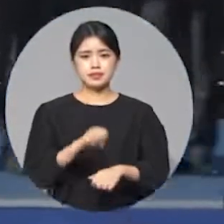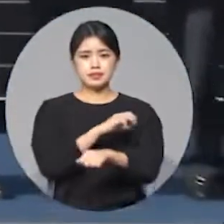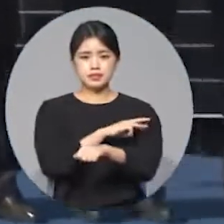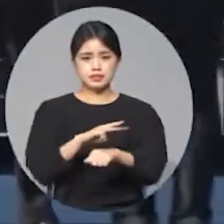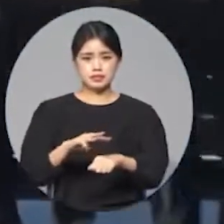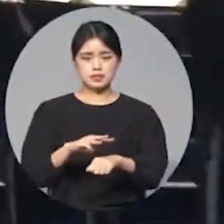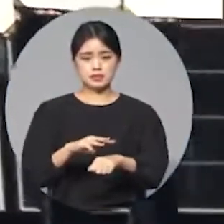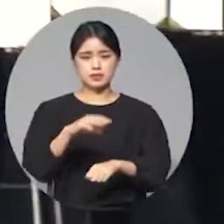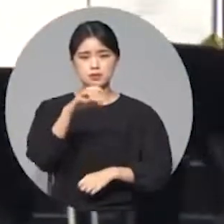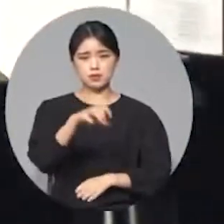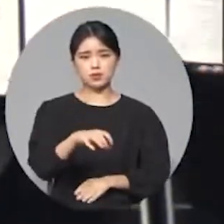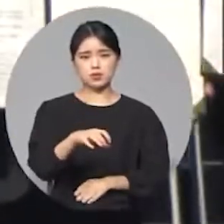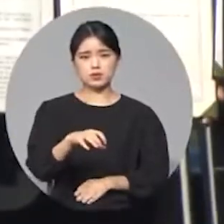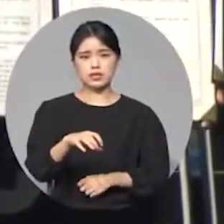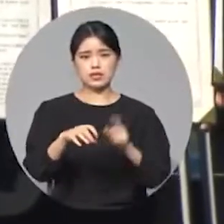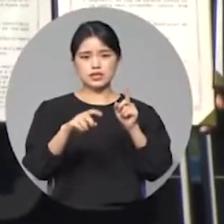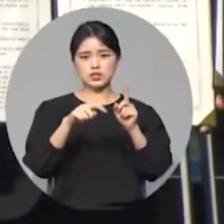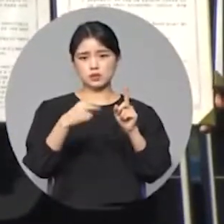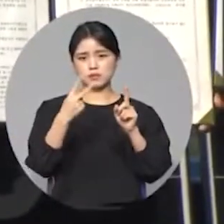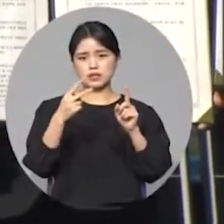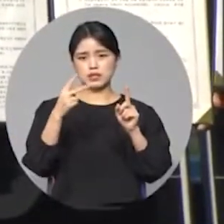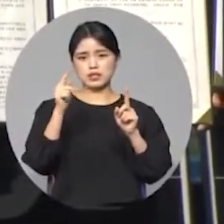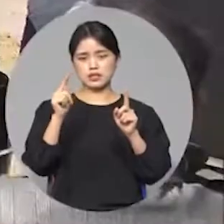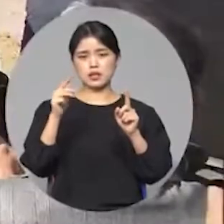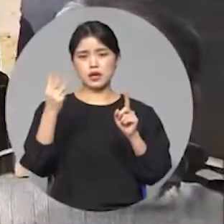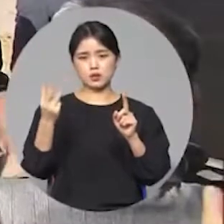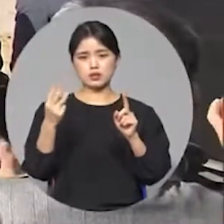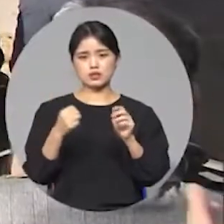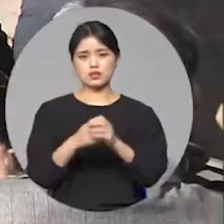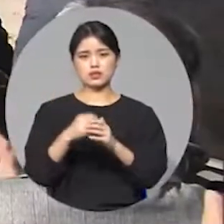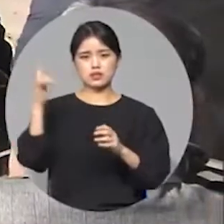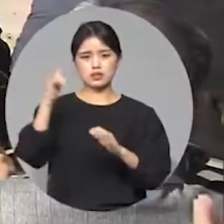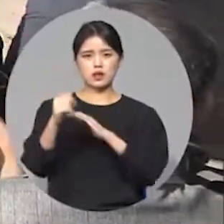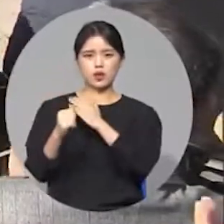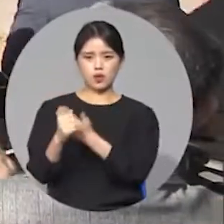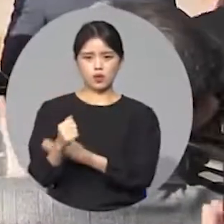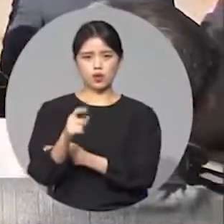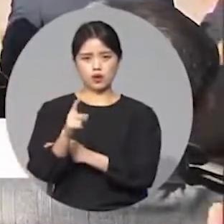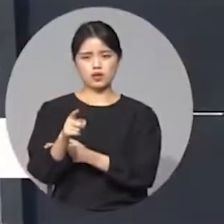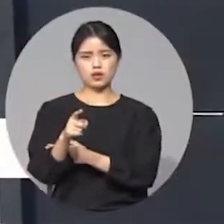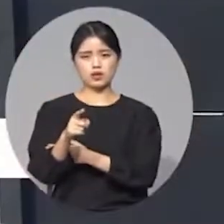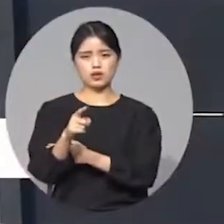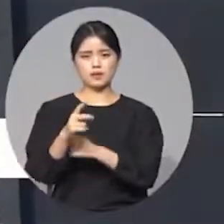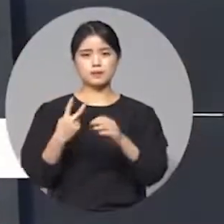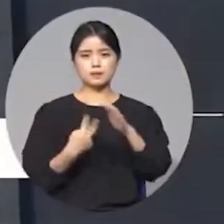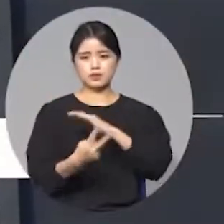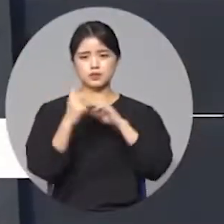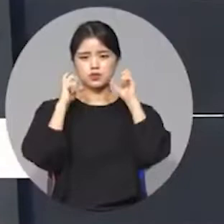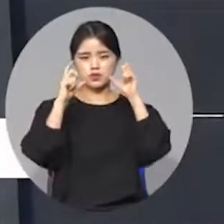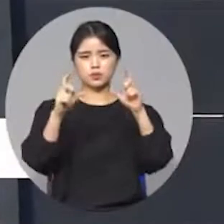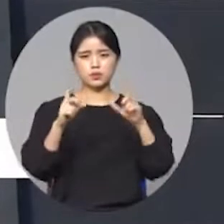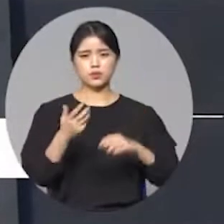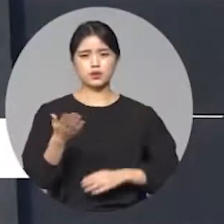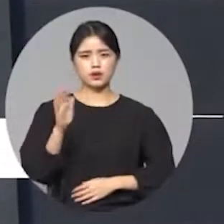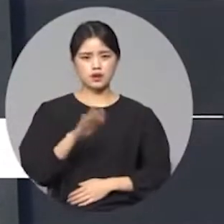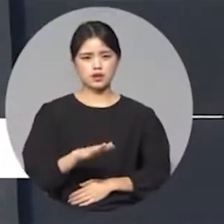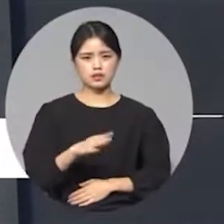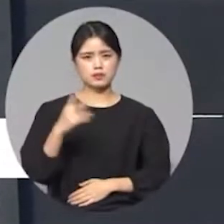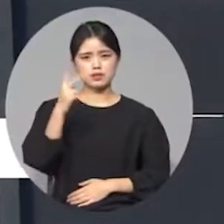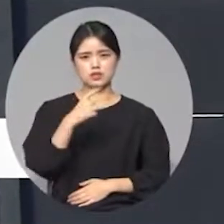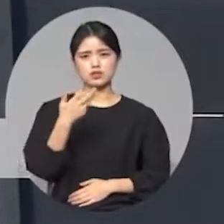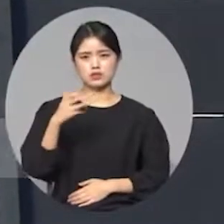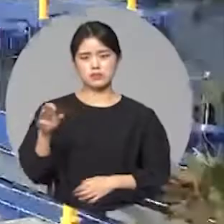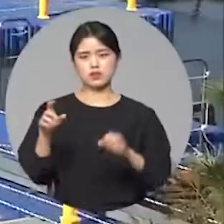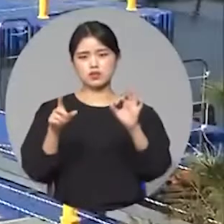새만금 공유수면에 1.2기가와트 규모의 수상태양광을 띄운다는 정부의 비전 선포. 하지만